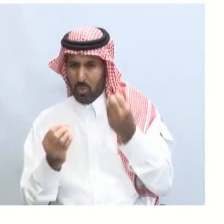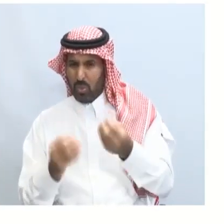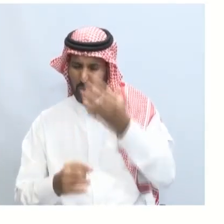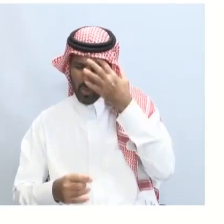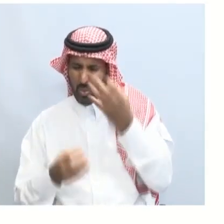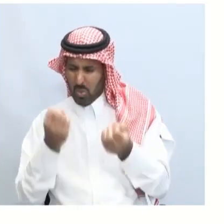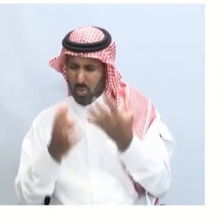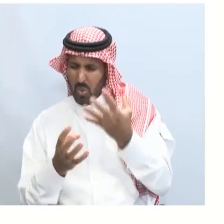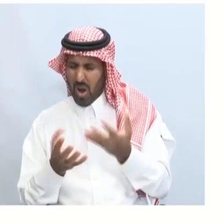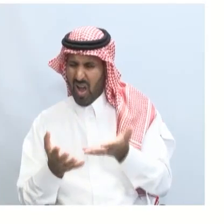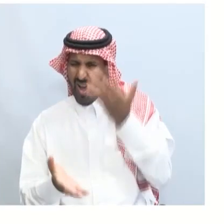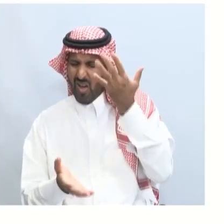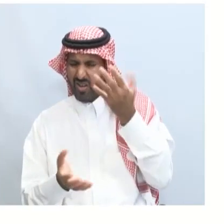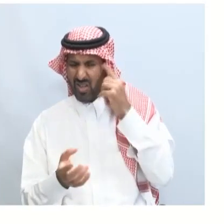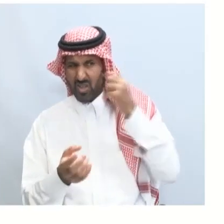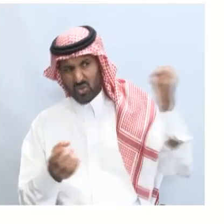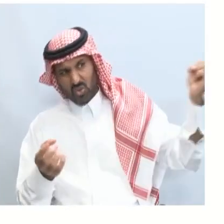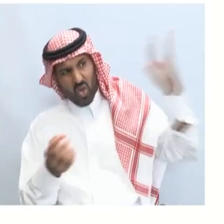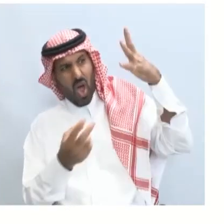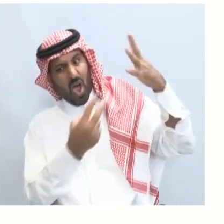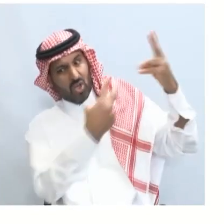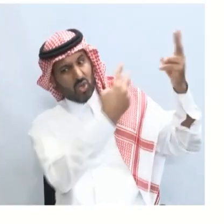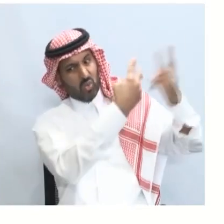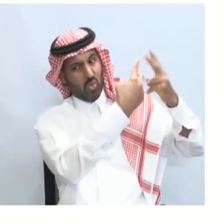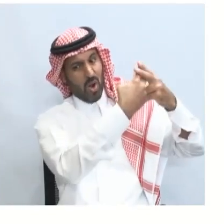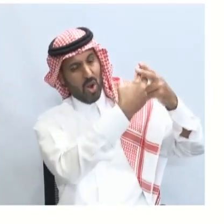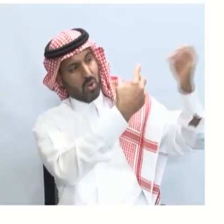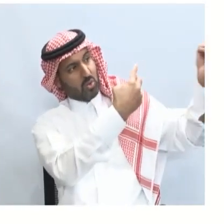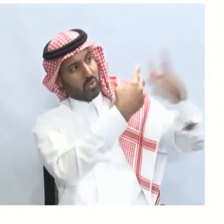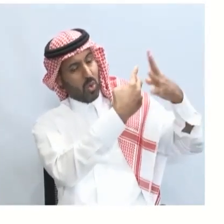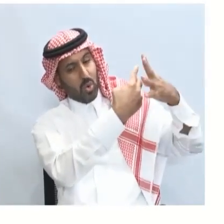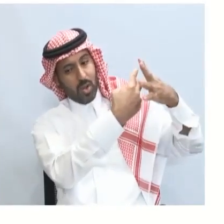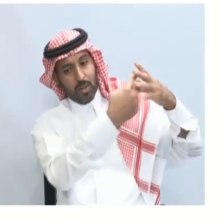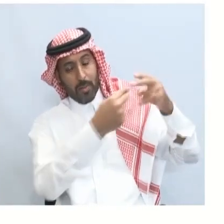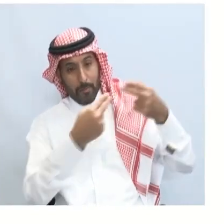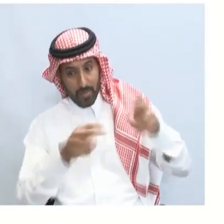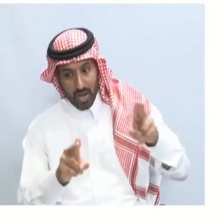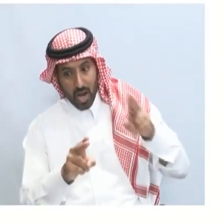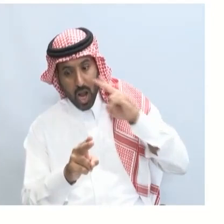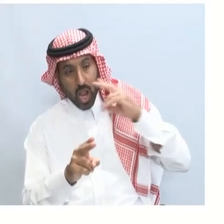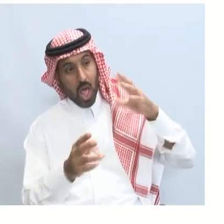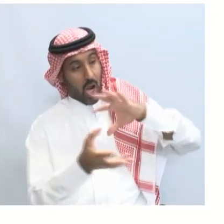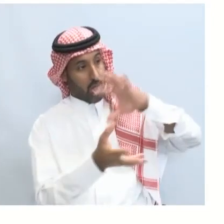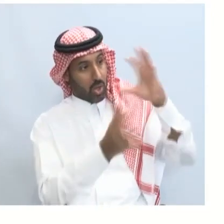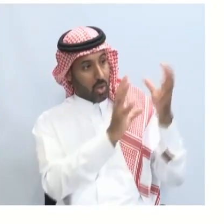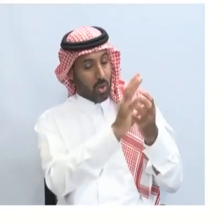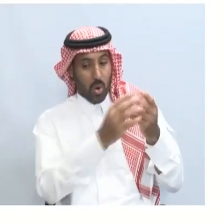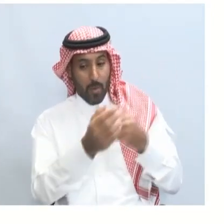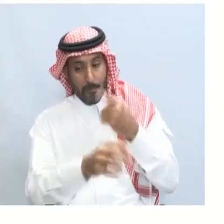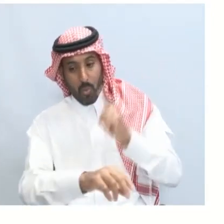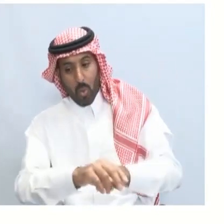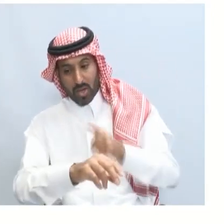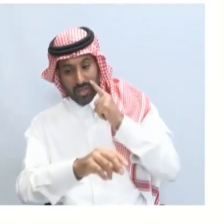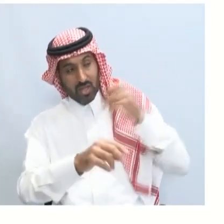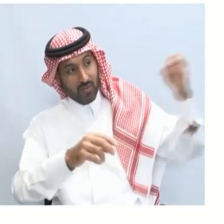جهنميه اضاءه النجوم الاولى فدخل الكون بذلك مرحله